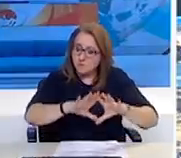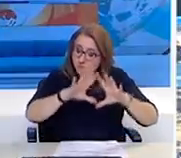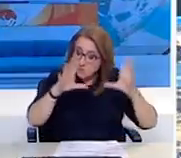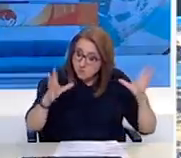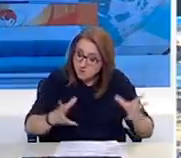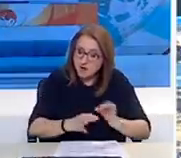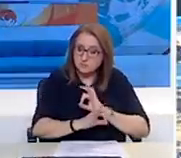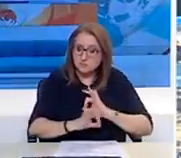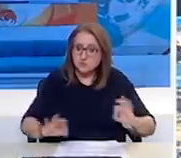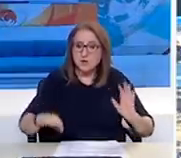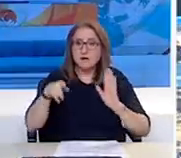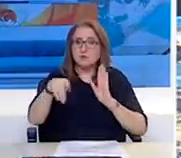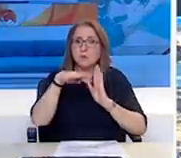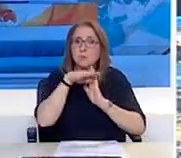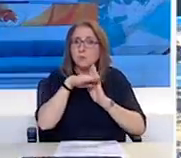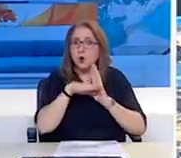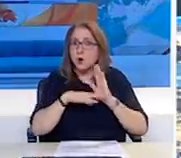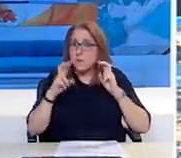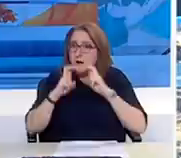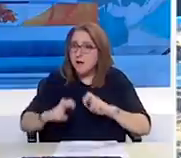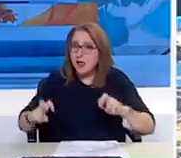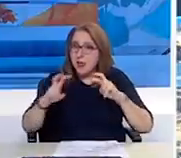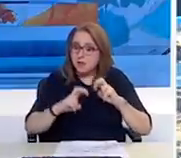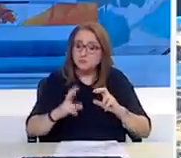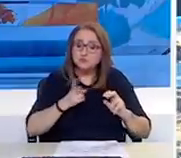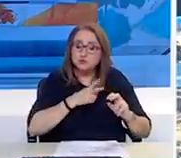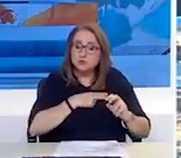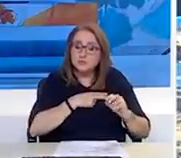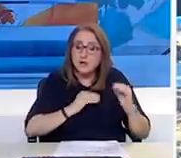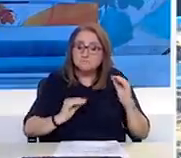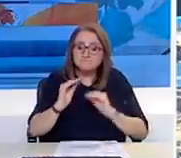οποίο είναι συγκροτημένο και είναι δομημένο σωστά.